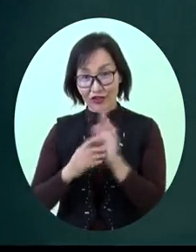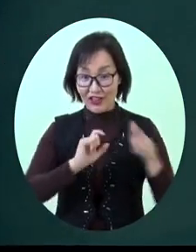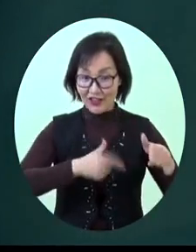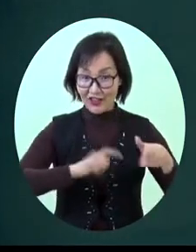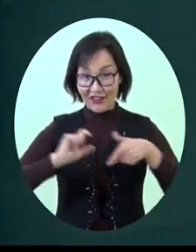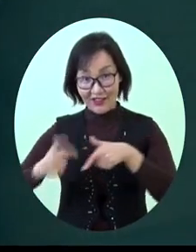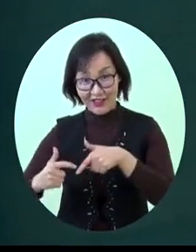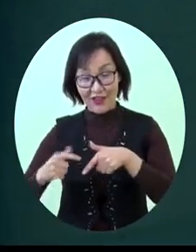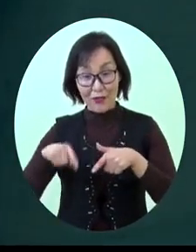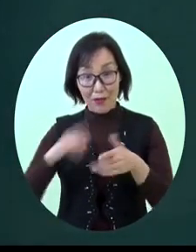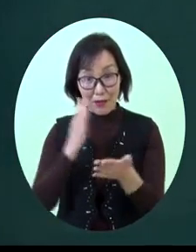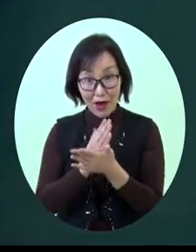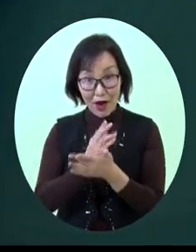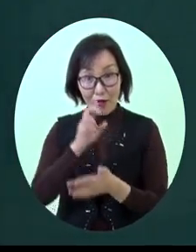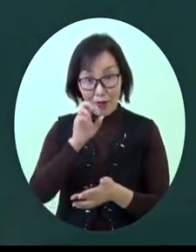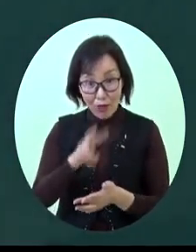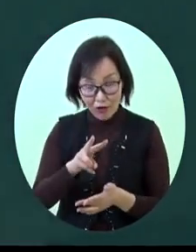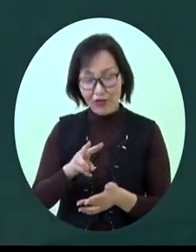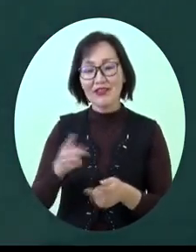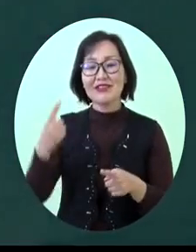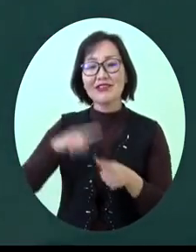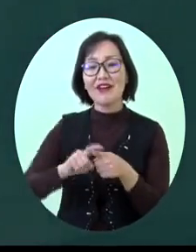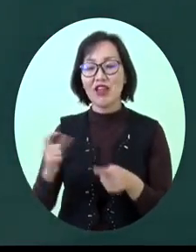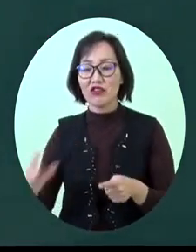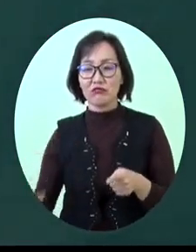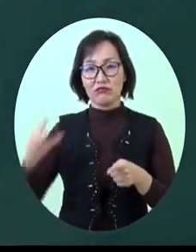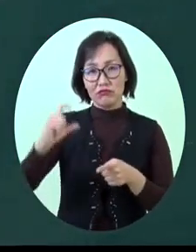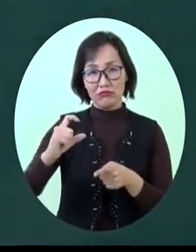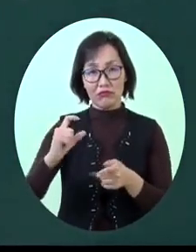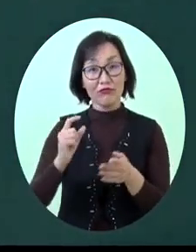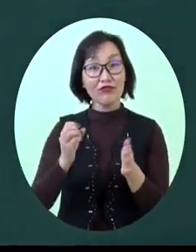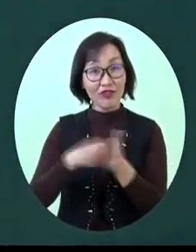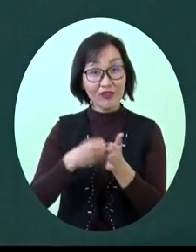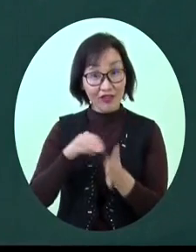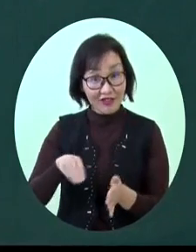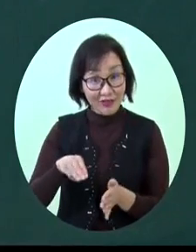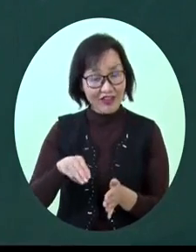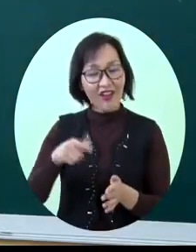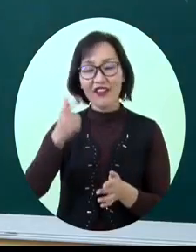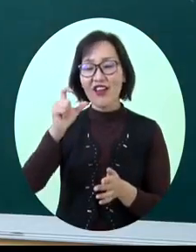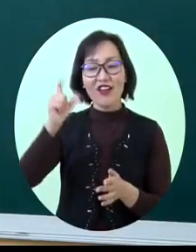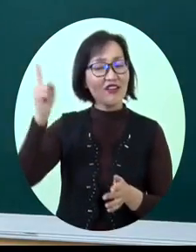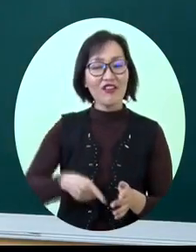гээгүүлэгч ихшигтэй бичигдэх ёстой. Энэ үргийн дугаар тэг ихшигжүүлэх үргээр орсон учраас гээгдэг байна.